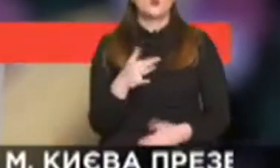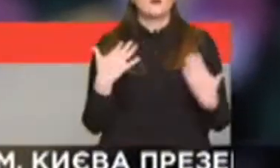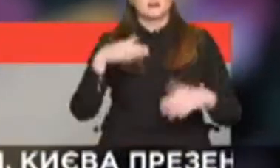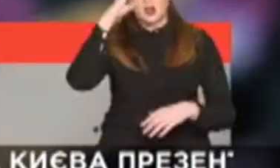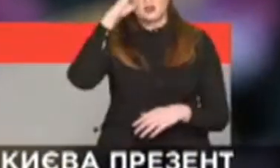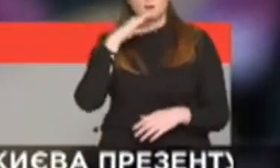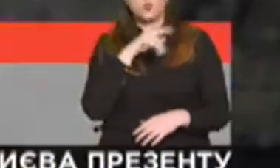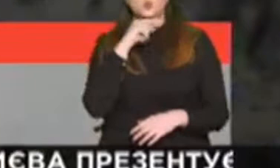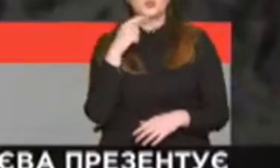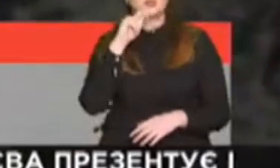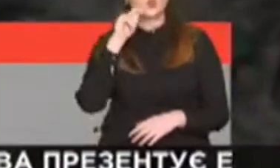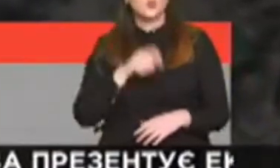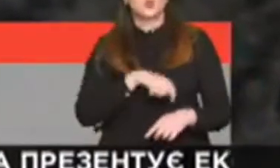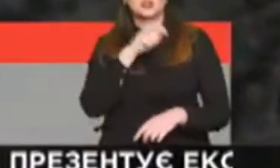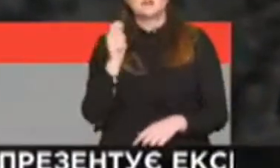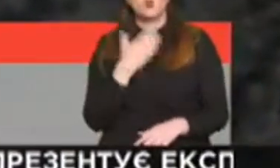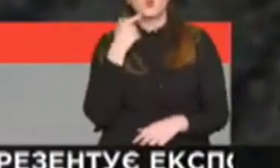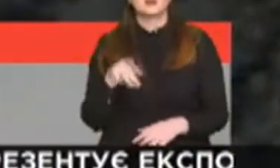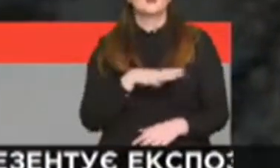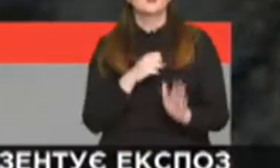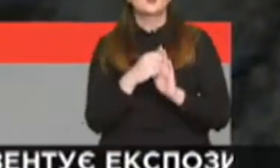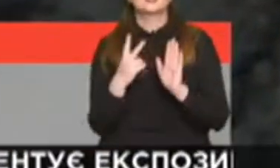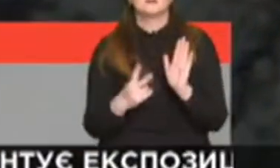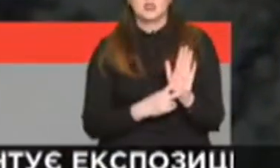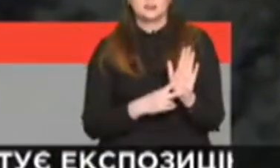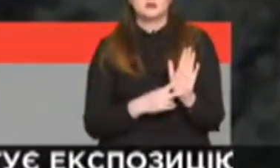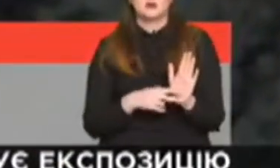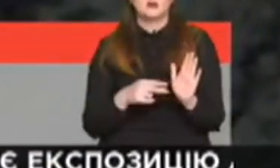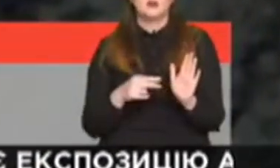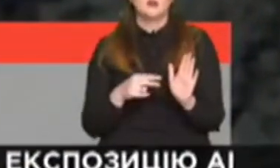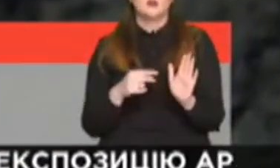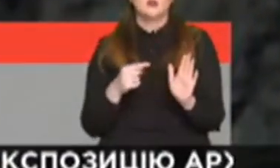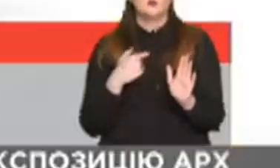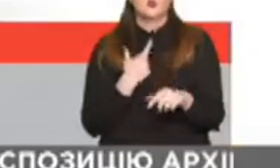втратила батька у російсько-українській війні, коли їй було 17. У мене з татом